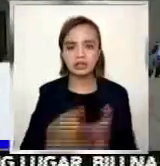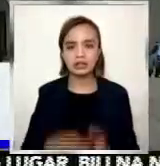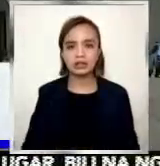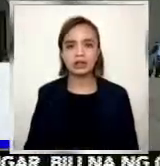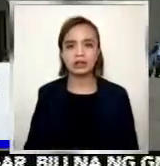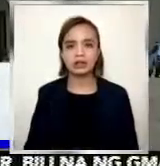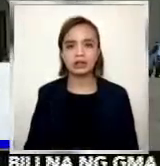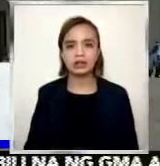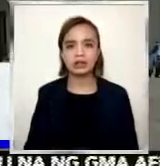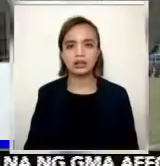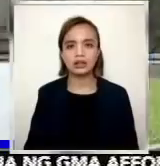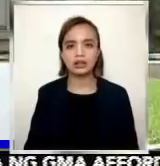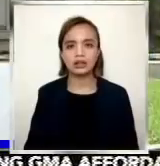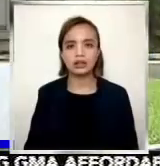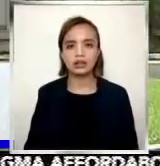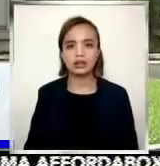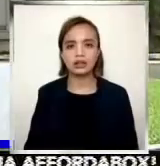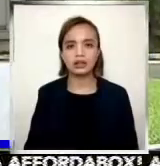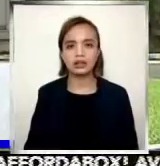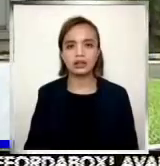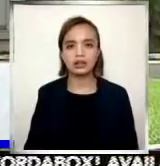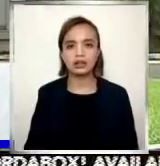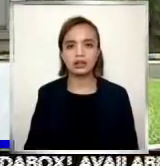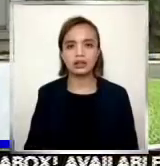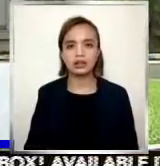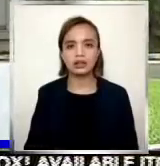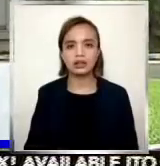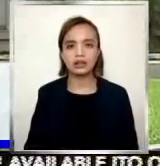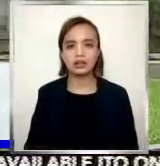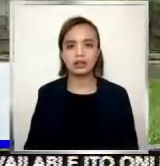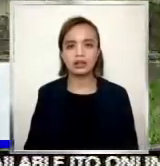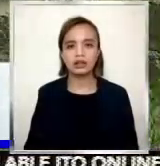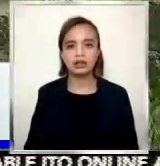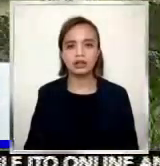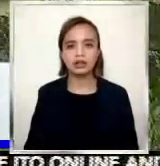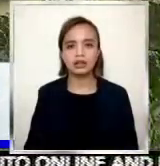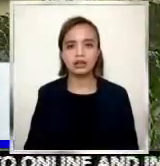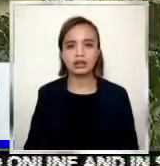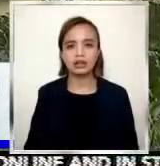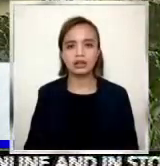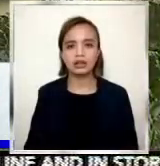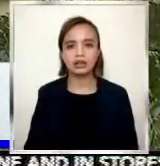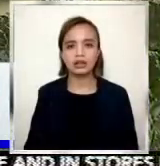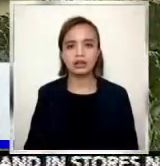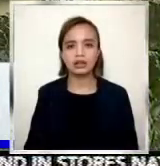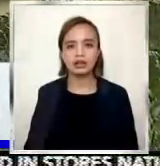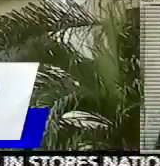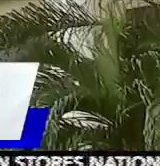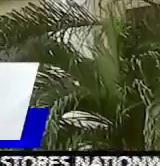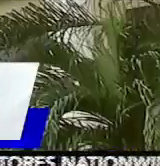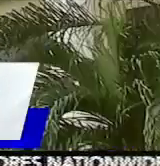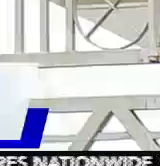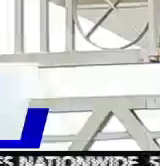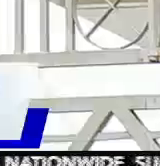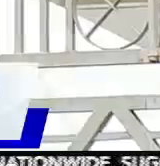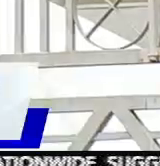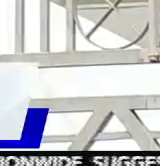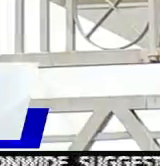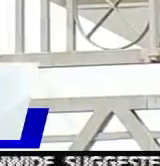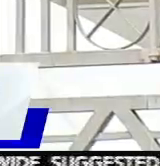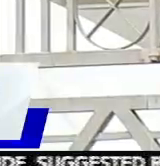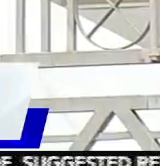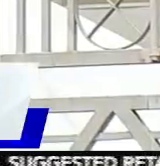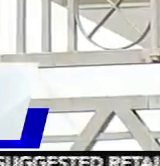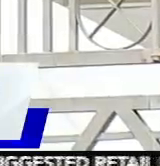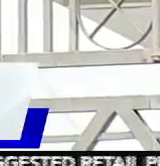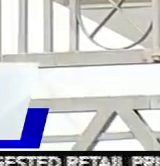pahayag ang Malacanang, pero dati na nitong sinabi na ipinauubayan na nito sa Office of the Ombudsman ang pagre-release ng